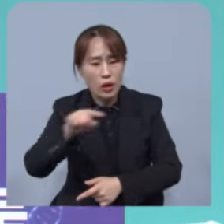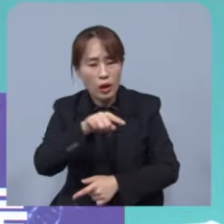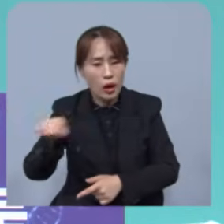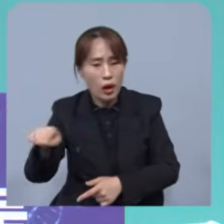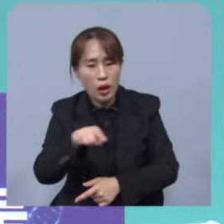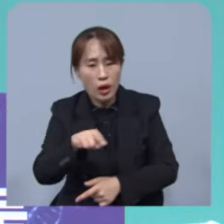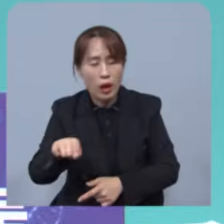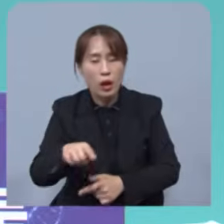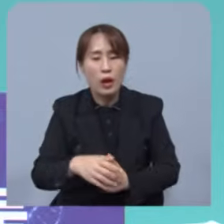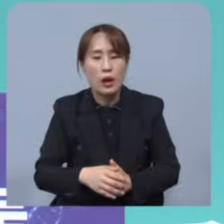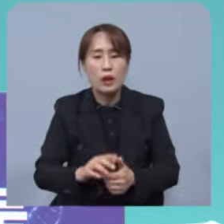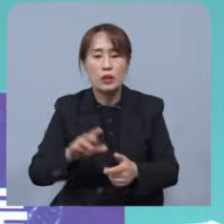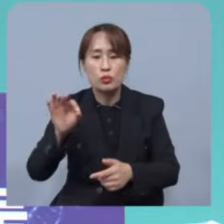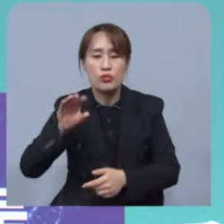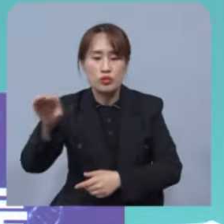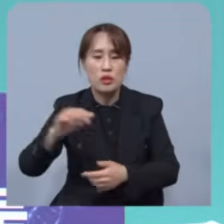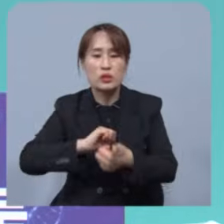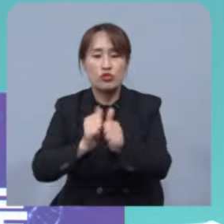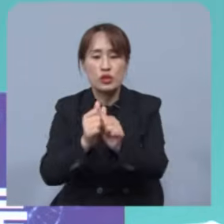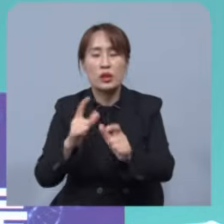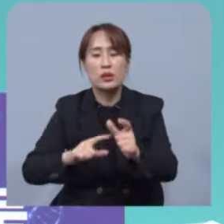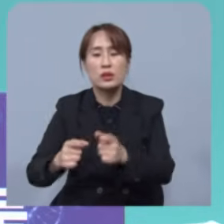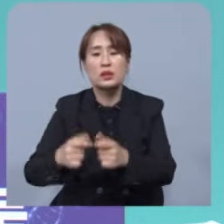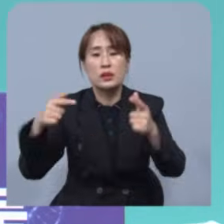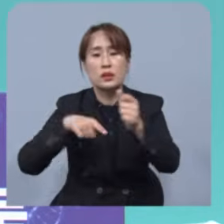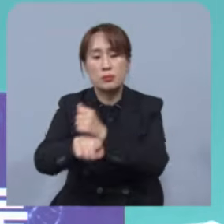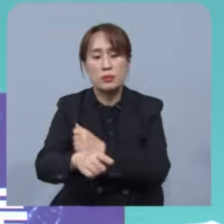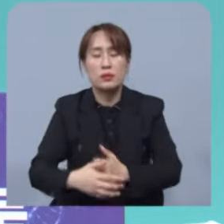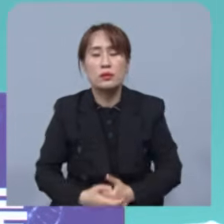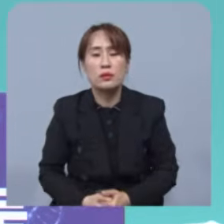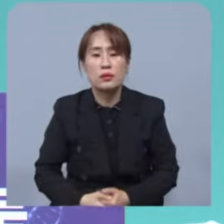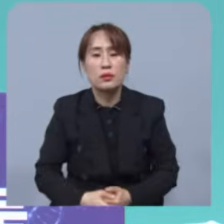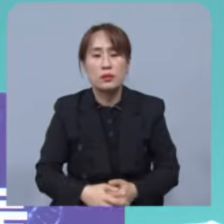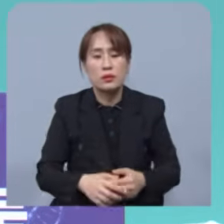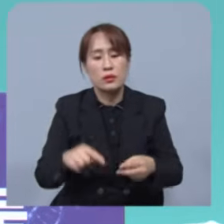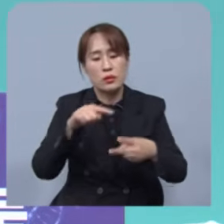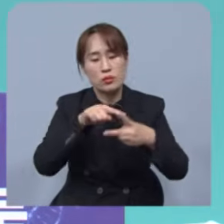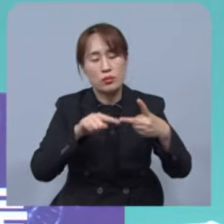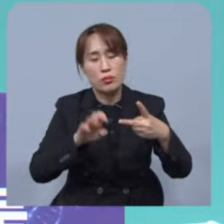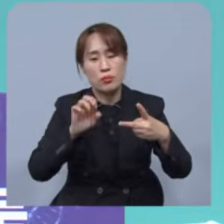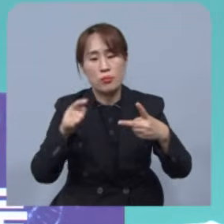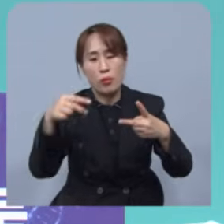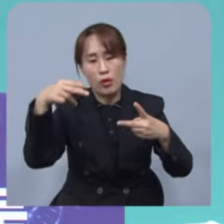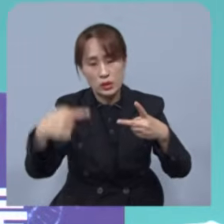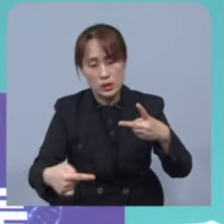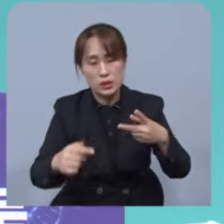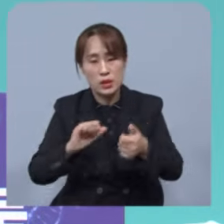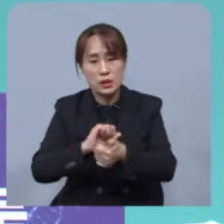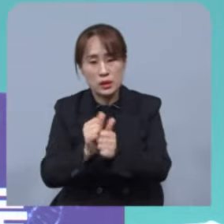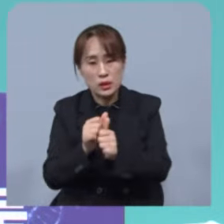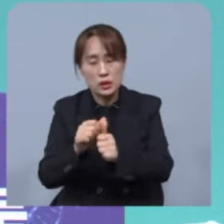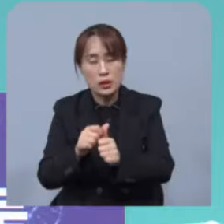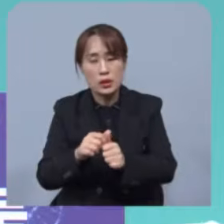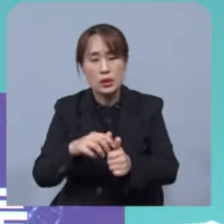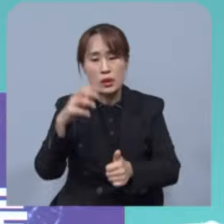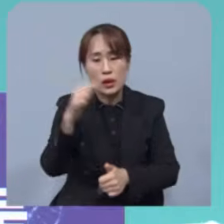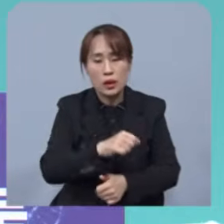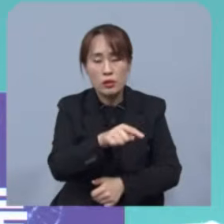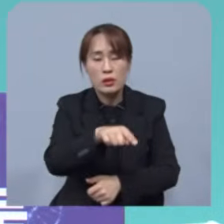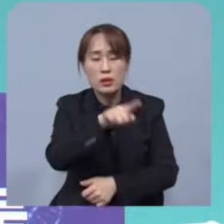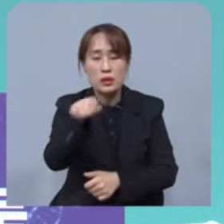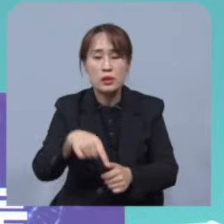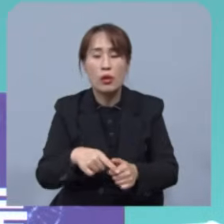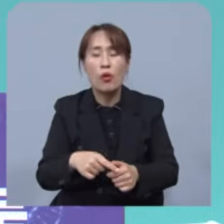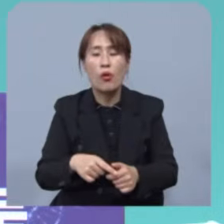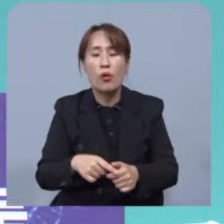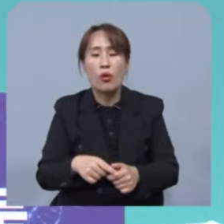결국은 증자에 참여하는 걸 텐데. 뭐 그것도 사실 그 펀드는 원래 증자에 참여하거나 주식을 취득하거나 원래는 그러려고 했던